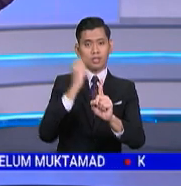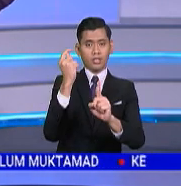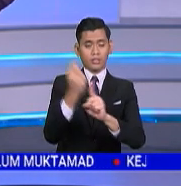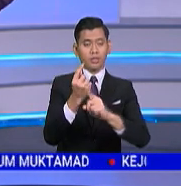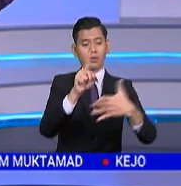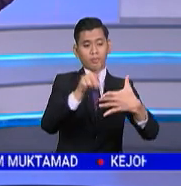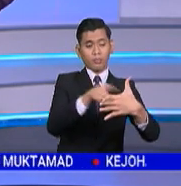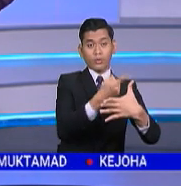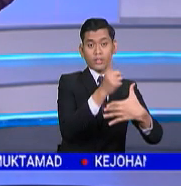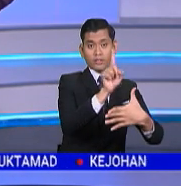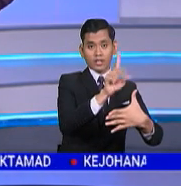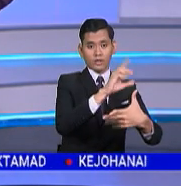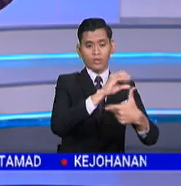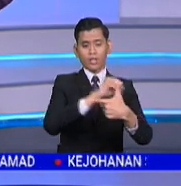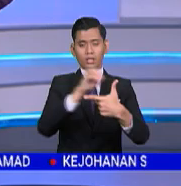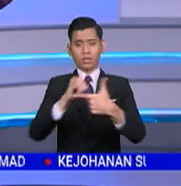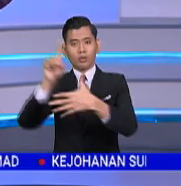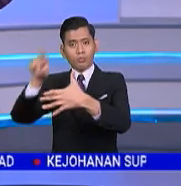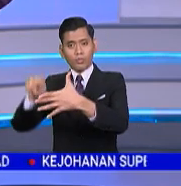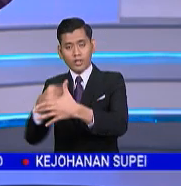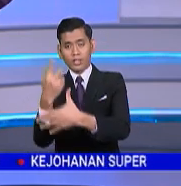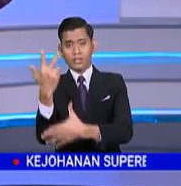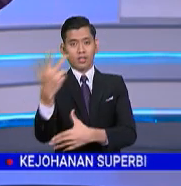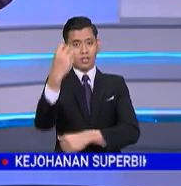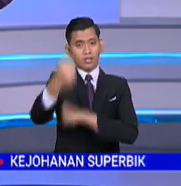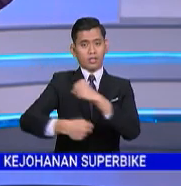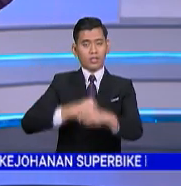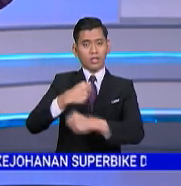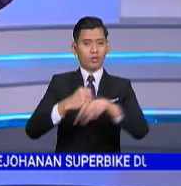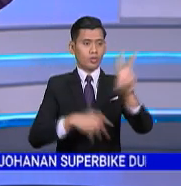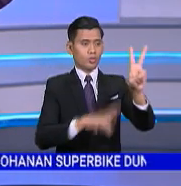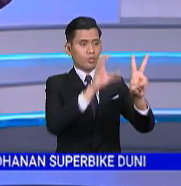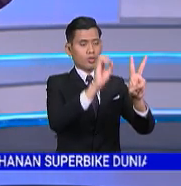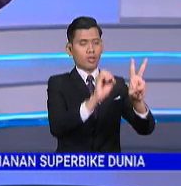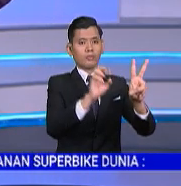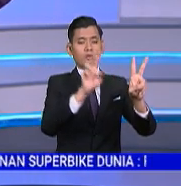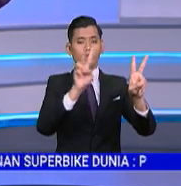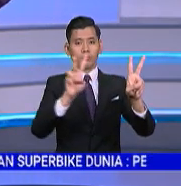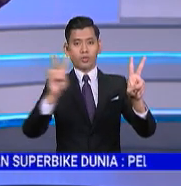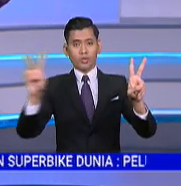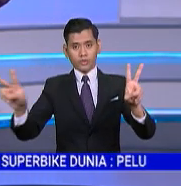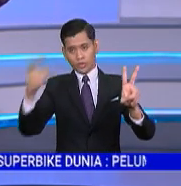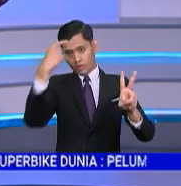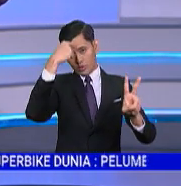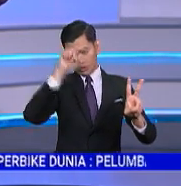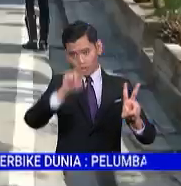ada bulan Januari atau bulan Mac tahun depan untuk temasya berkenaan diadakan.